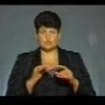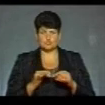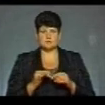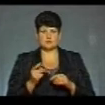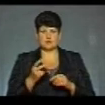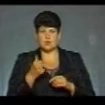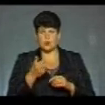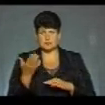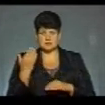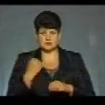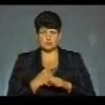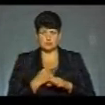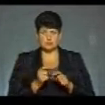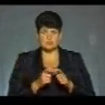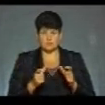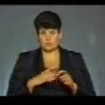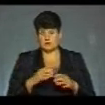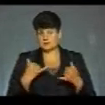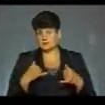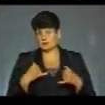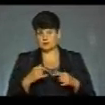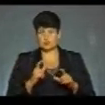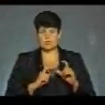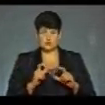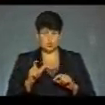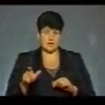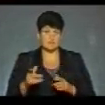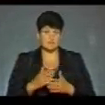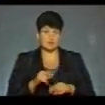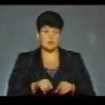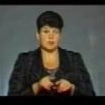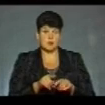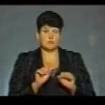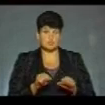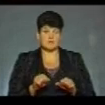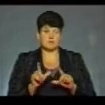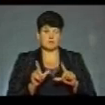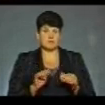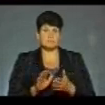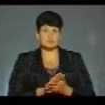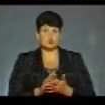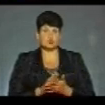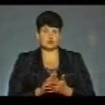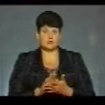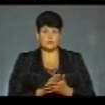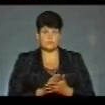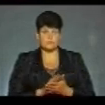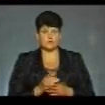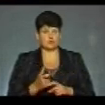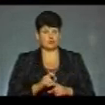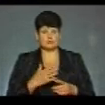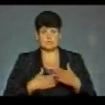тому. Насправді було досить здивовано, що для студентів також є така можливість проїзд безкоштовний. Тобто досить задоволена,